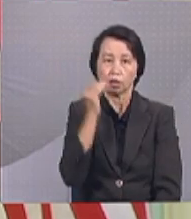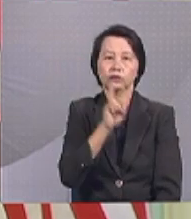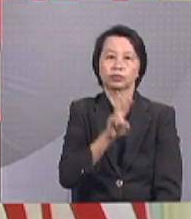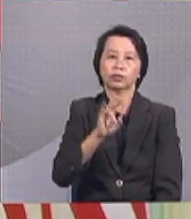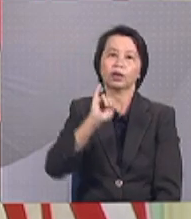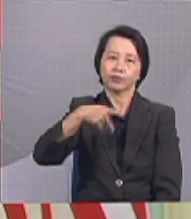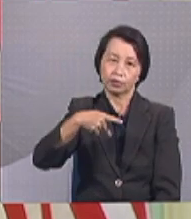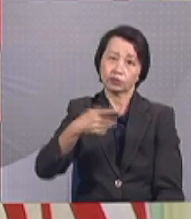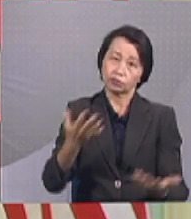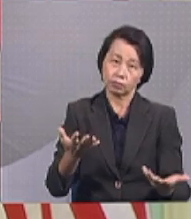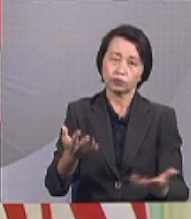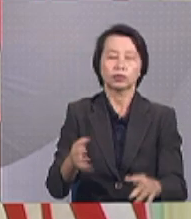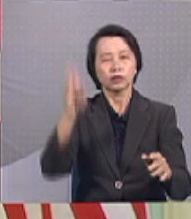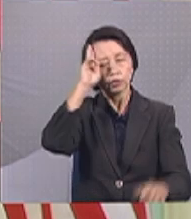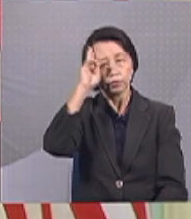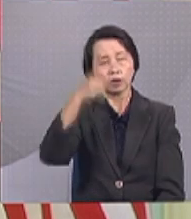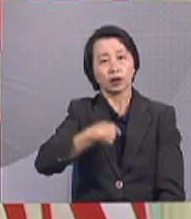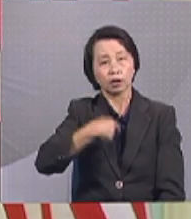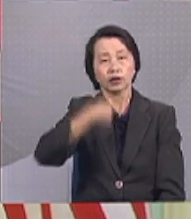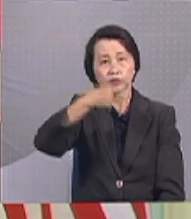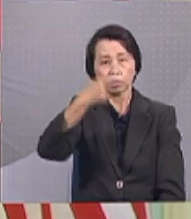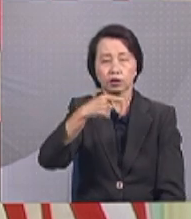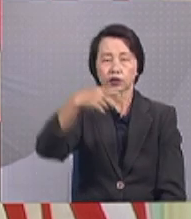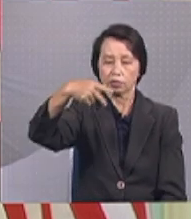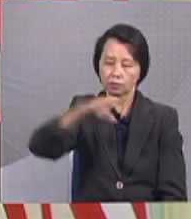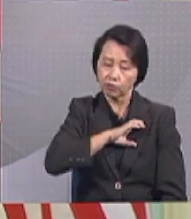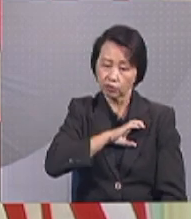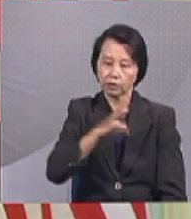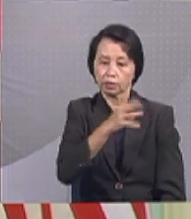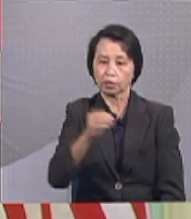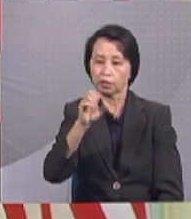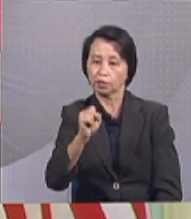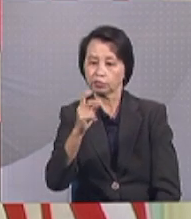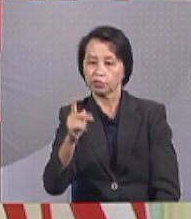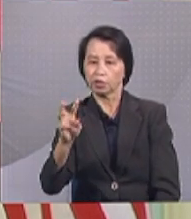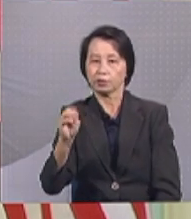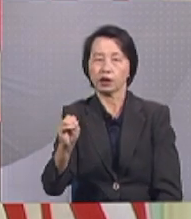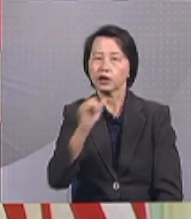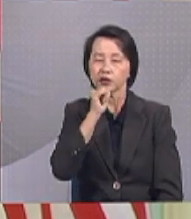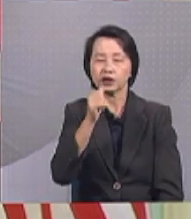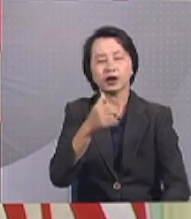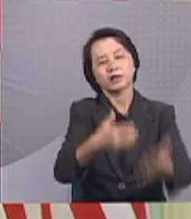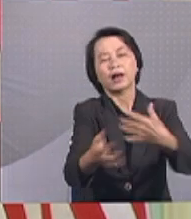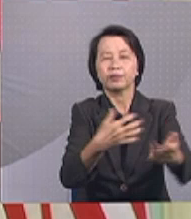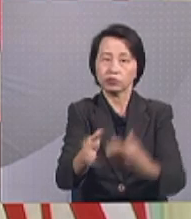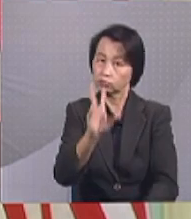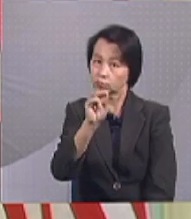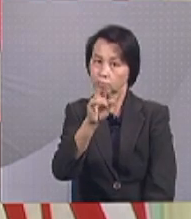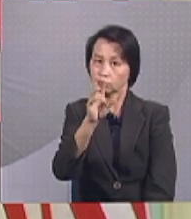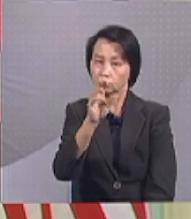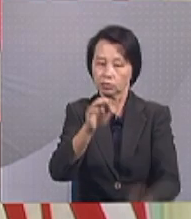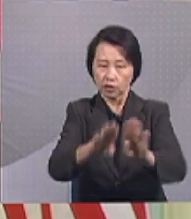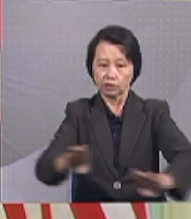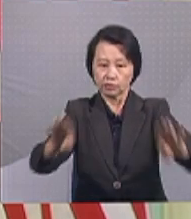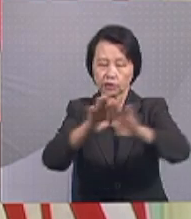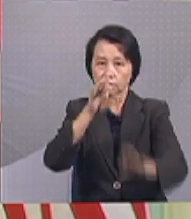Jadi seperti saya katakan bahawa PDRM dan SKMM tidak bertolak ansur dari segi soal berita